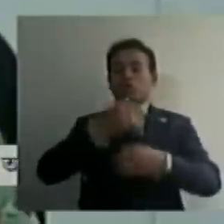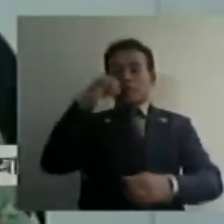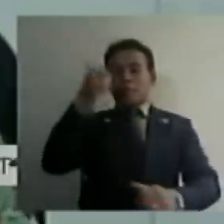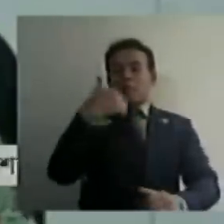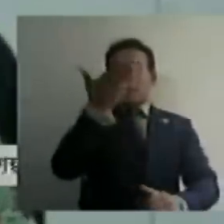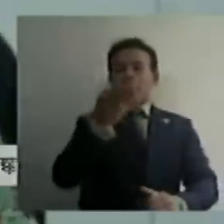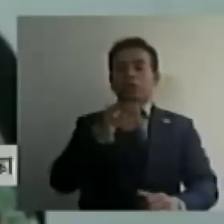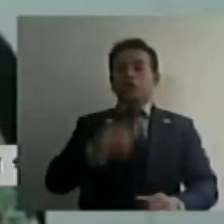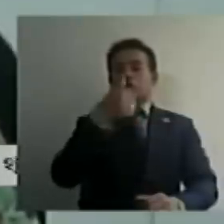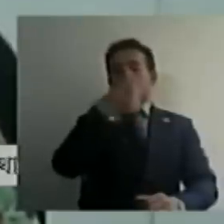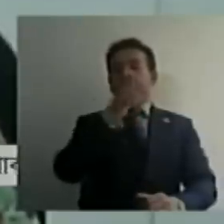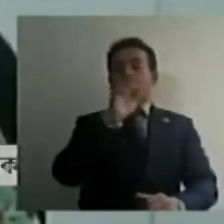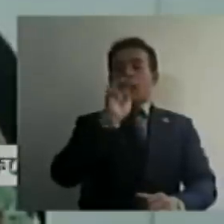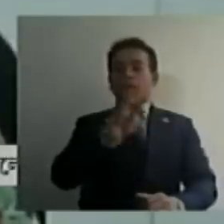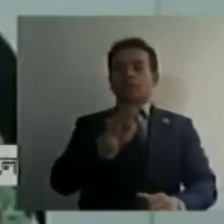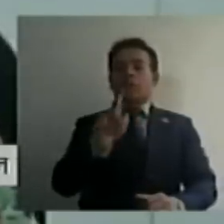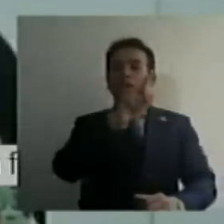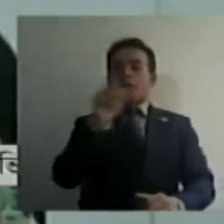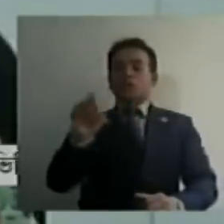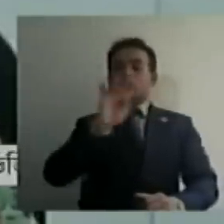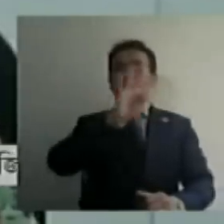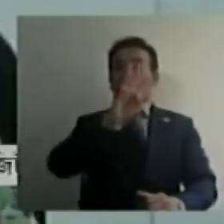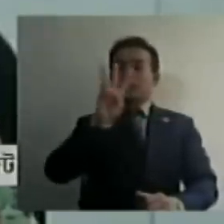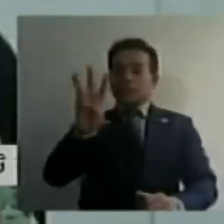মোট আইসোলেশন সংখ্যা এখন পর্যন্ত